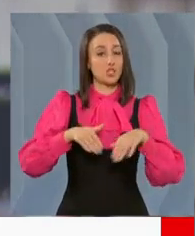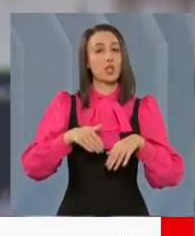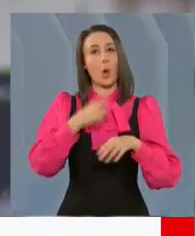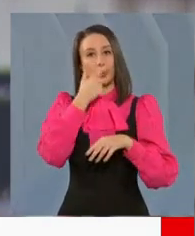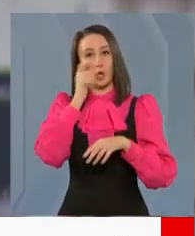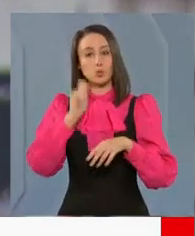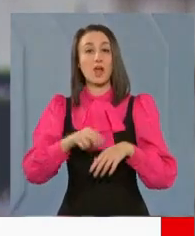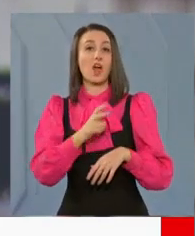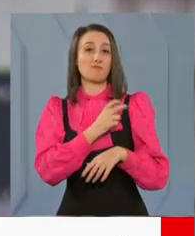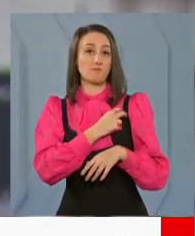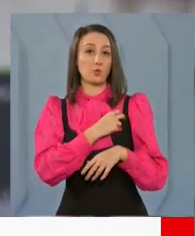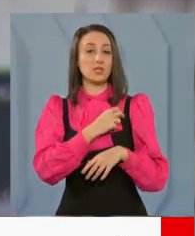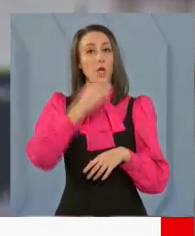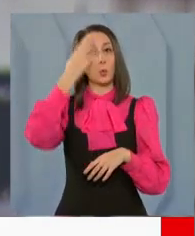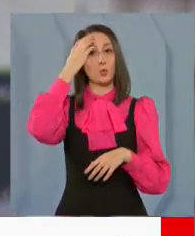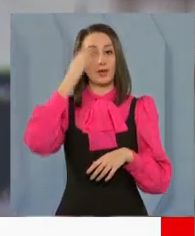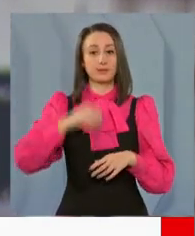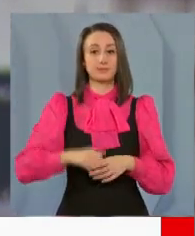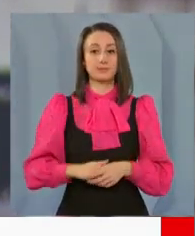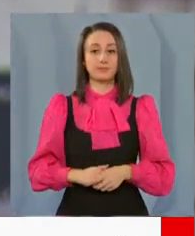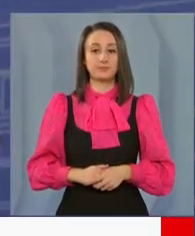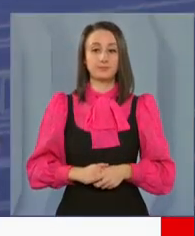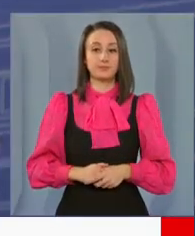au renunțat la funcțiile din executiv